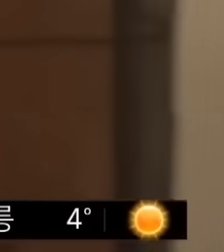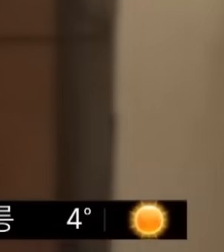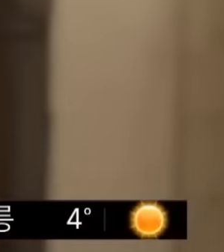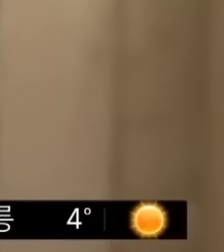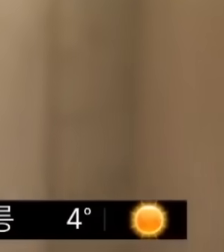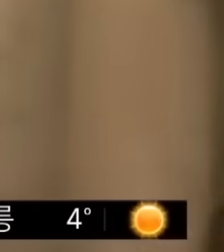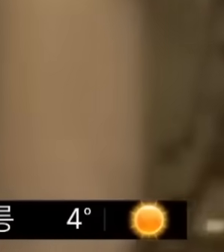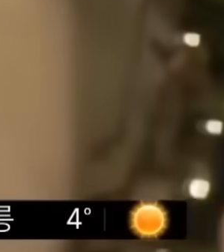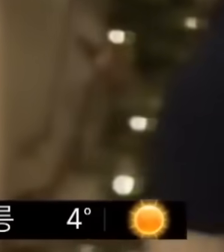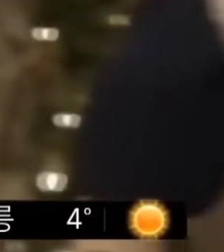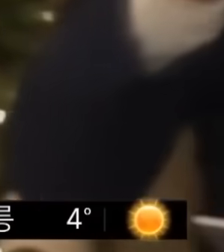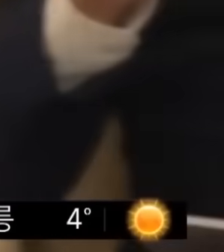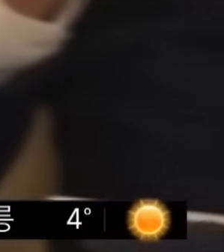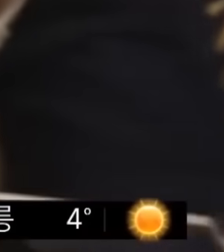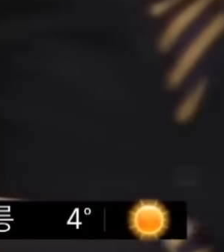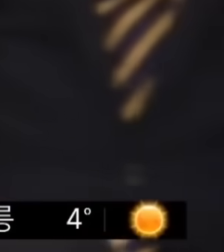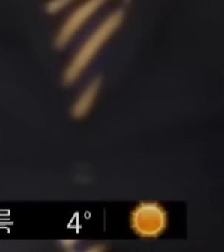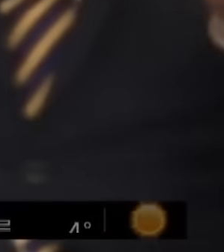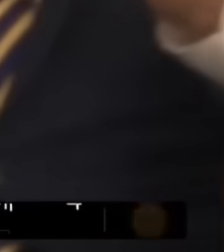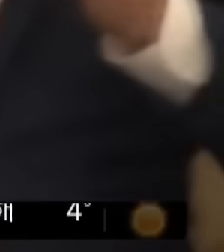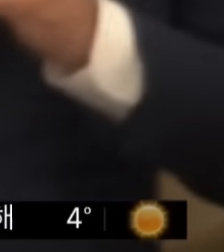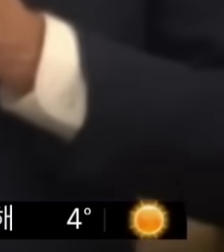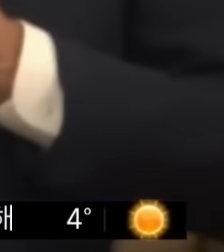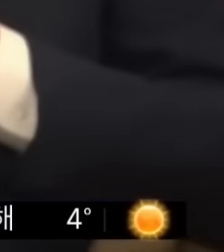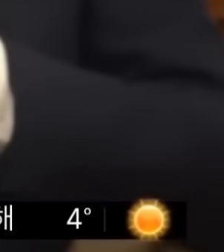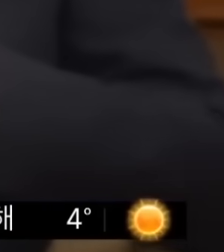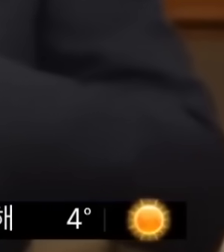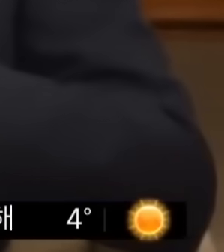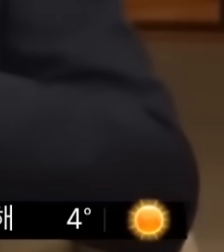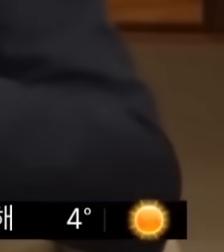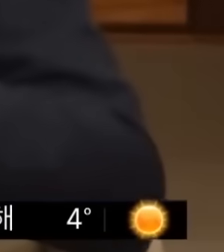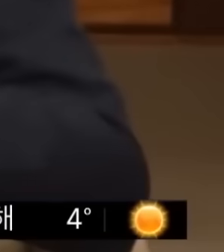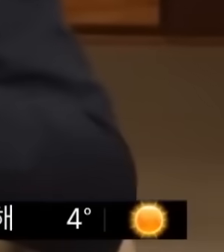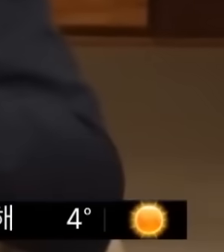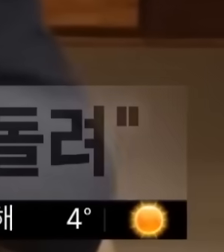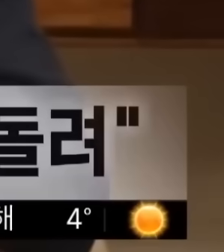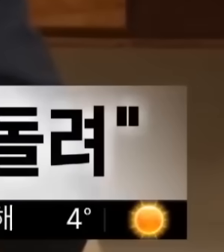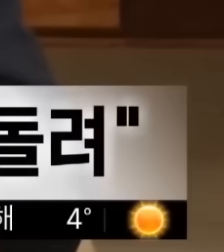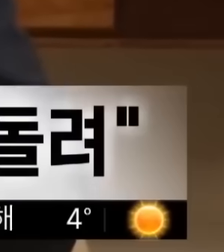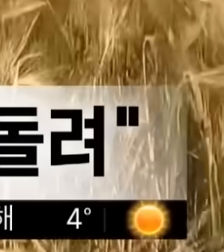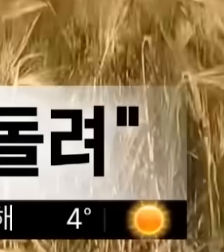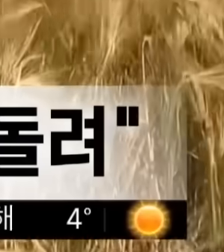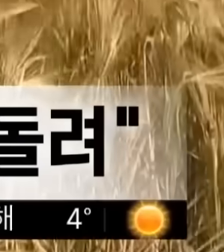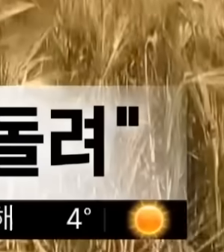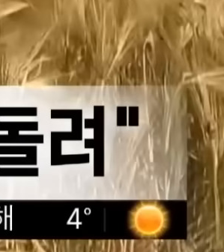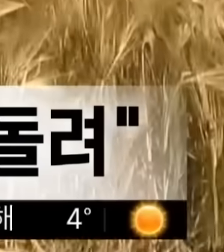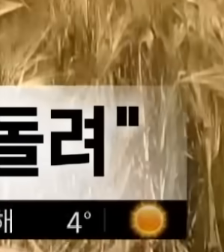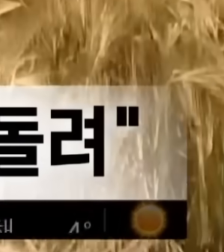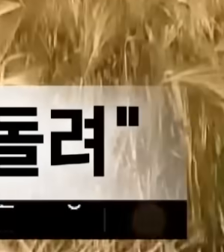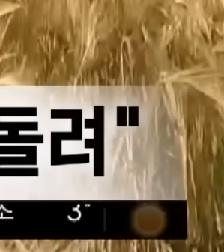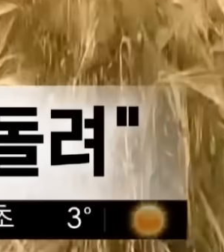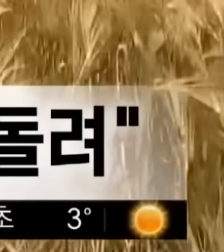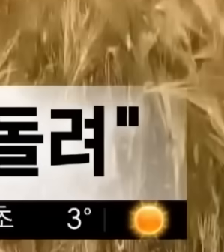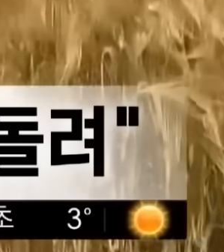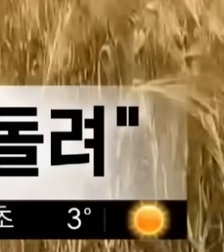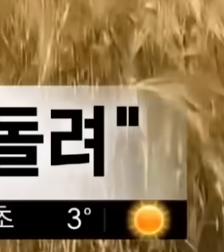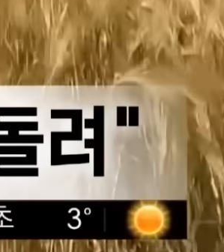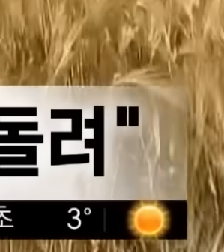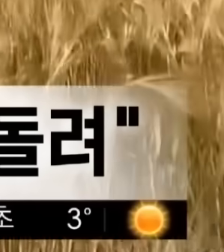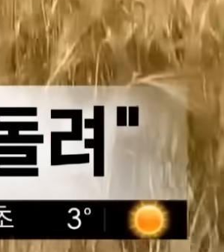155mm 포탄을 공급하는 게 큰 과제로 등장했습니다. 미국 내 생산량으로는 한 달에 9만 발 넘게